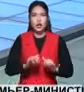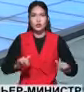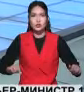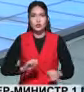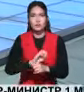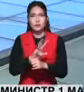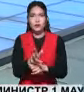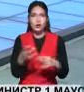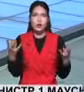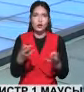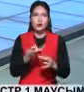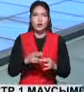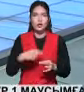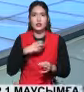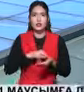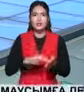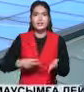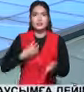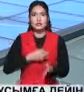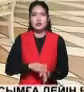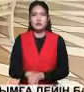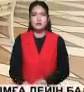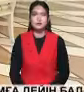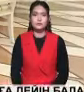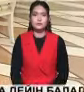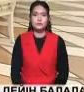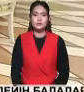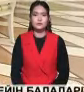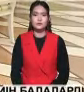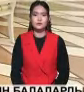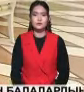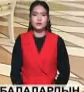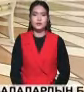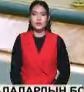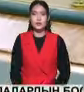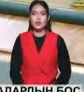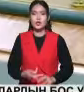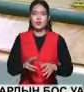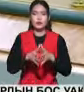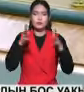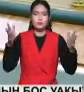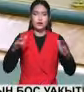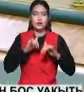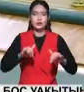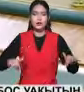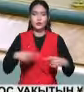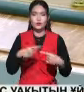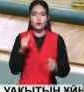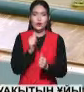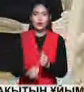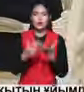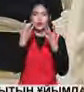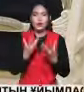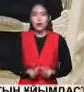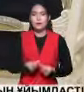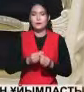қамтамасыз ету ұйымның негізгі міндеті. Бүкіл адамзат үшін үйлесімді даму мұраттары мен құндылықтарын ұжым болып